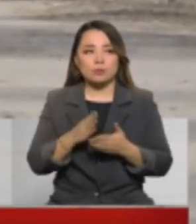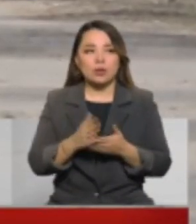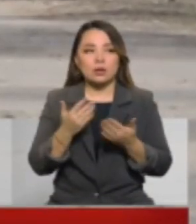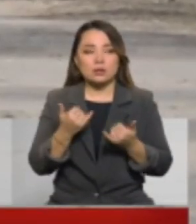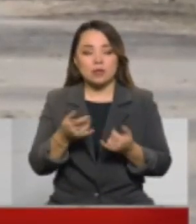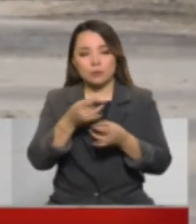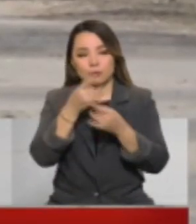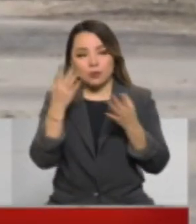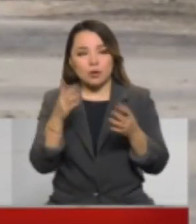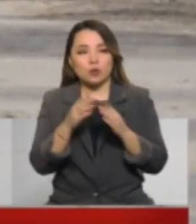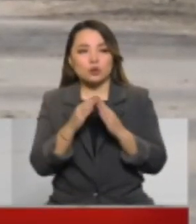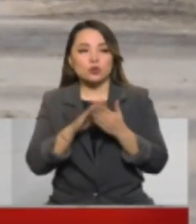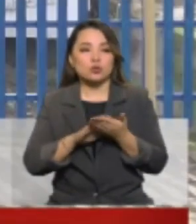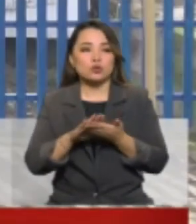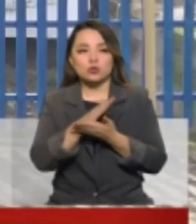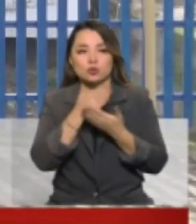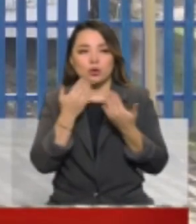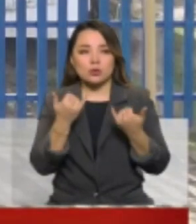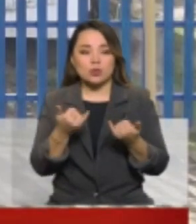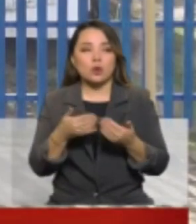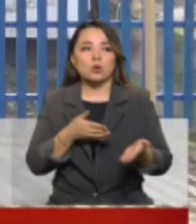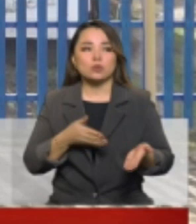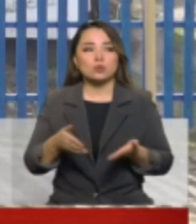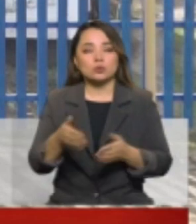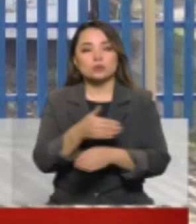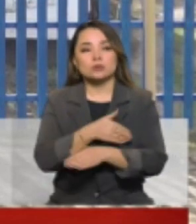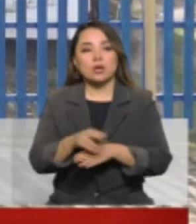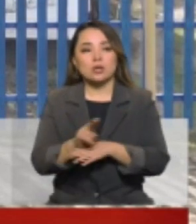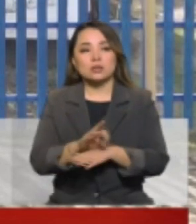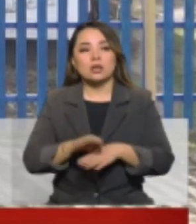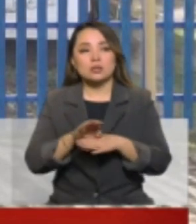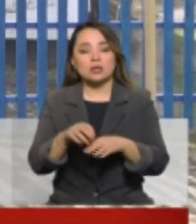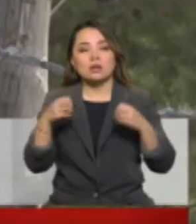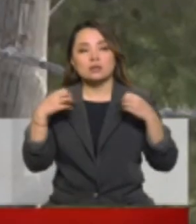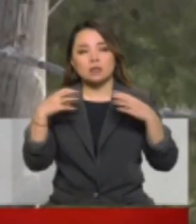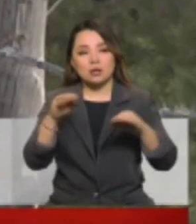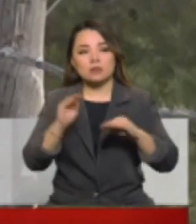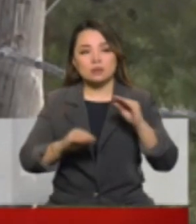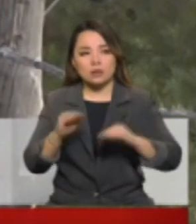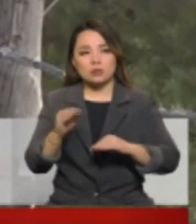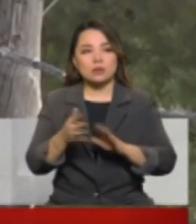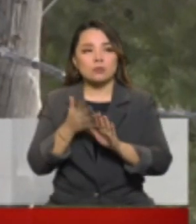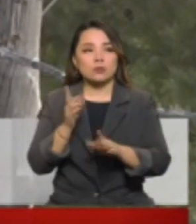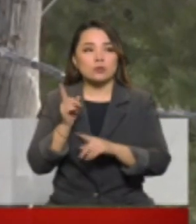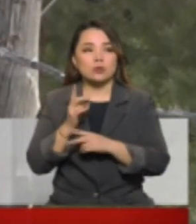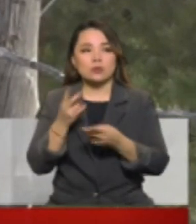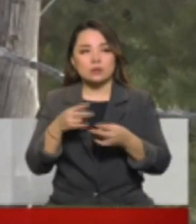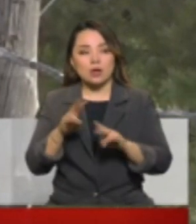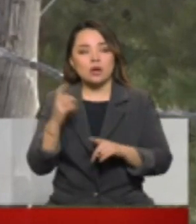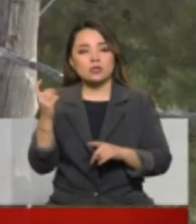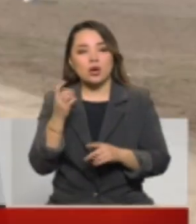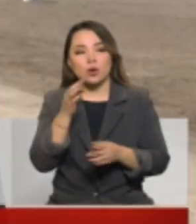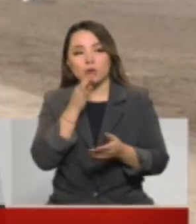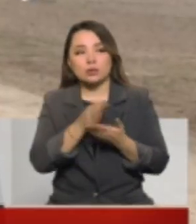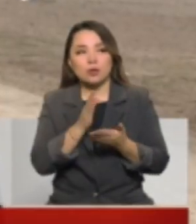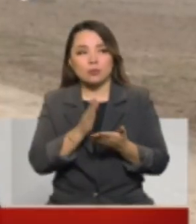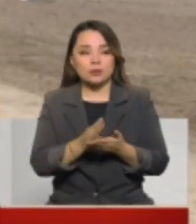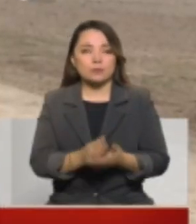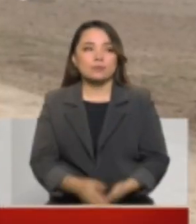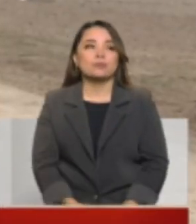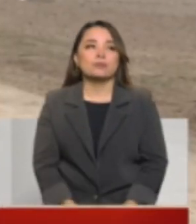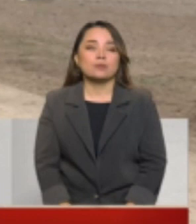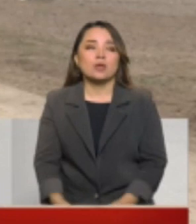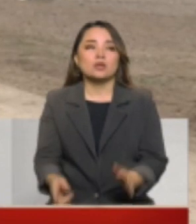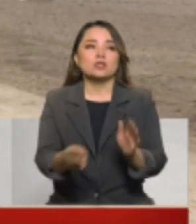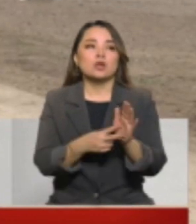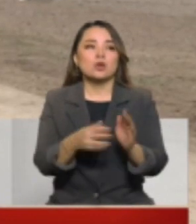мекенде мәдениет үйі жоқ. Бірақ көшелердің жолын жөндеу, жарық шамдарын тарту жұмысы кезек күттірмейтін шаруа болып тұр. Ауылда 7